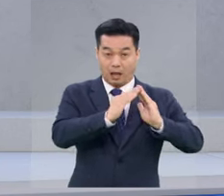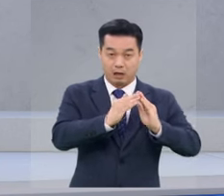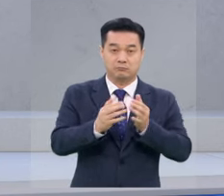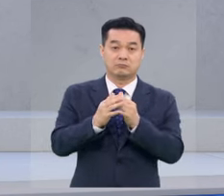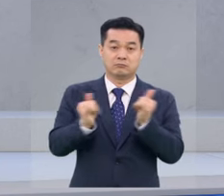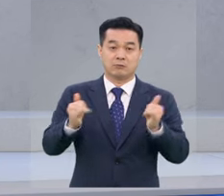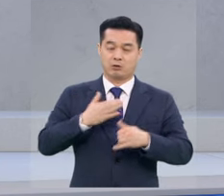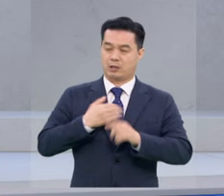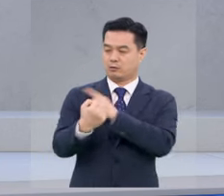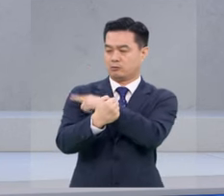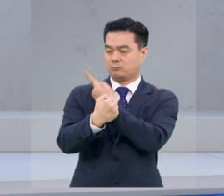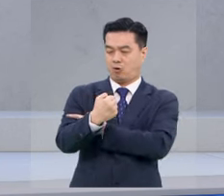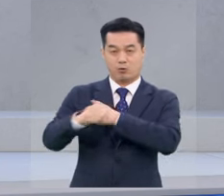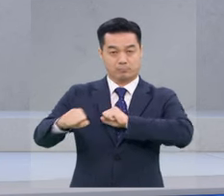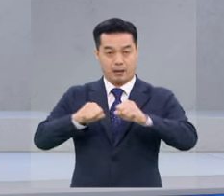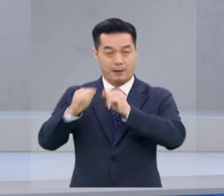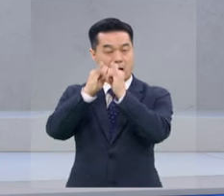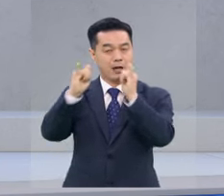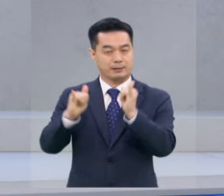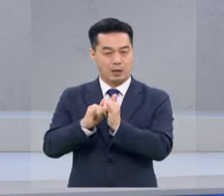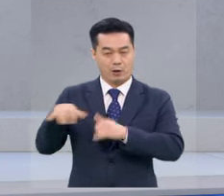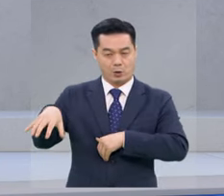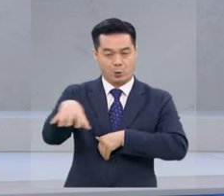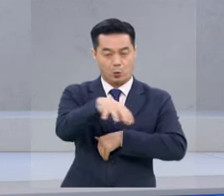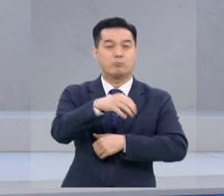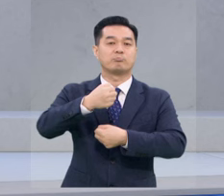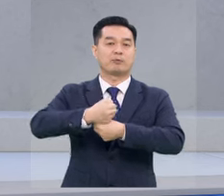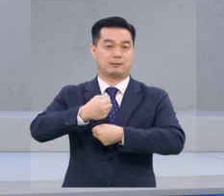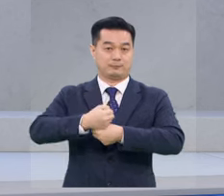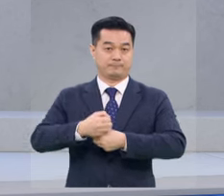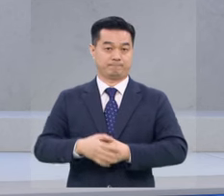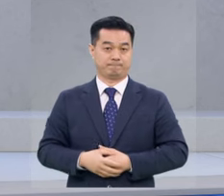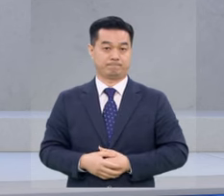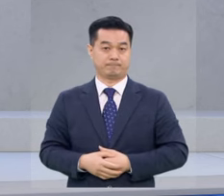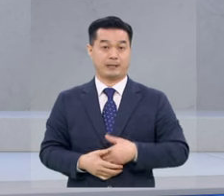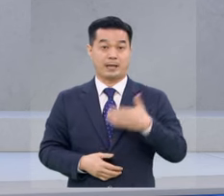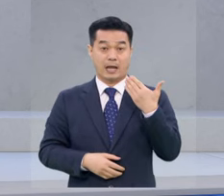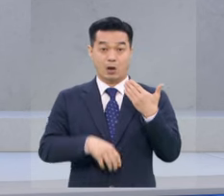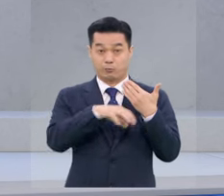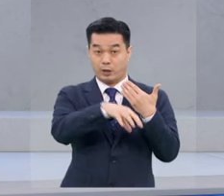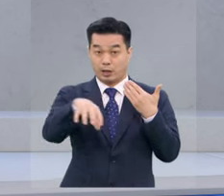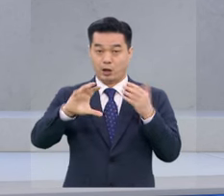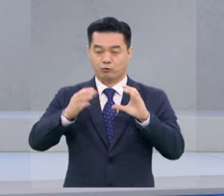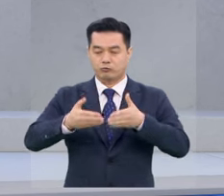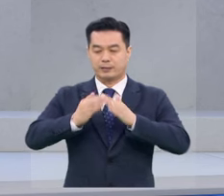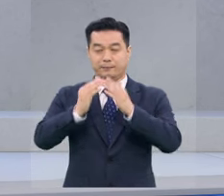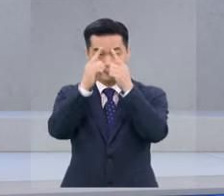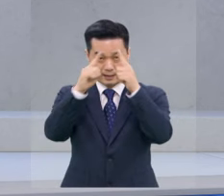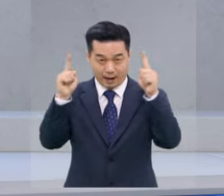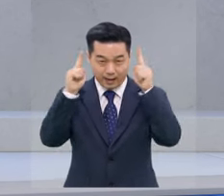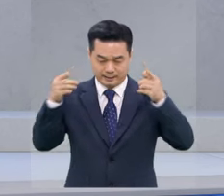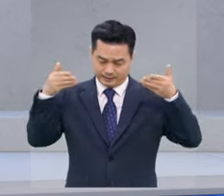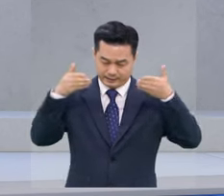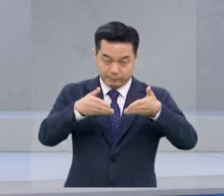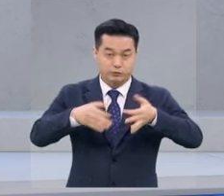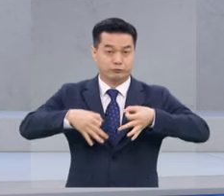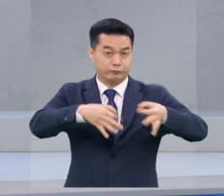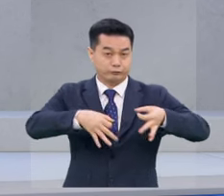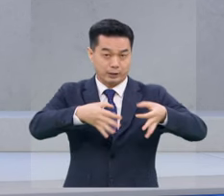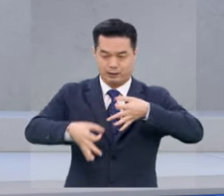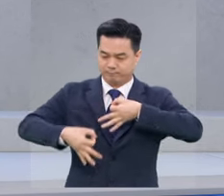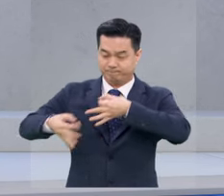자신의 능력을 펼치는 사회를 만들겠습니다 아홉개 거점 국립대에 집중 투자해